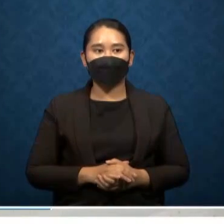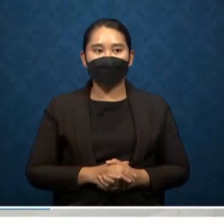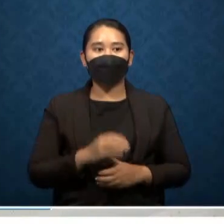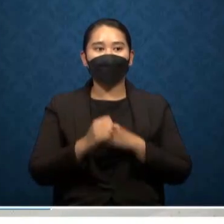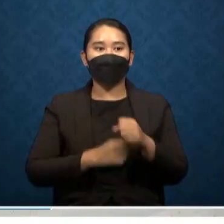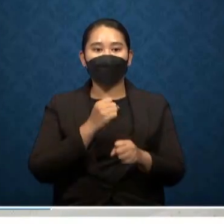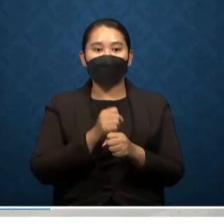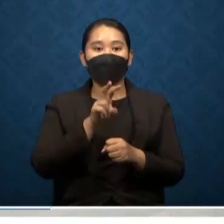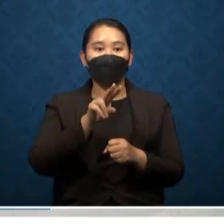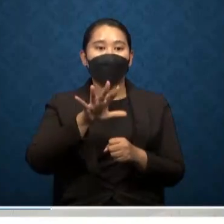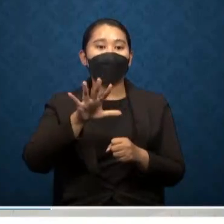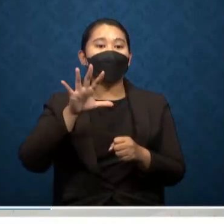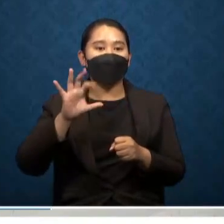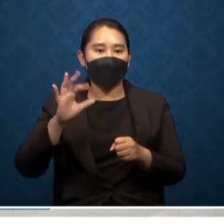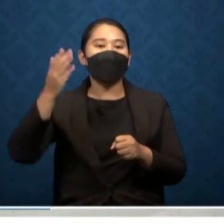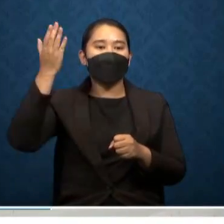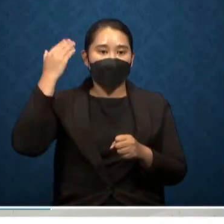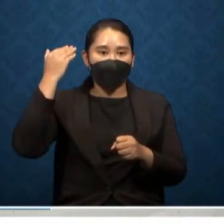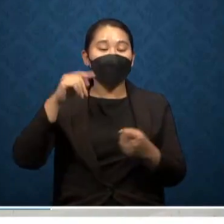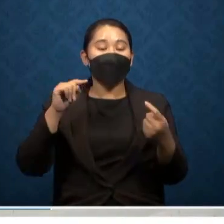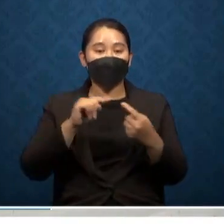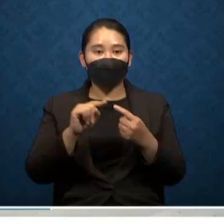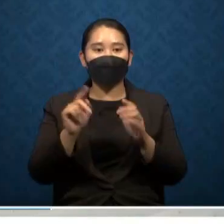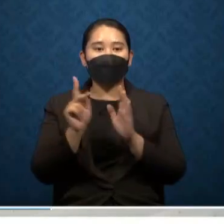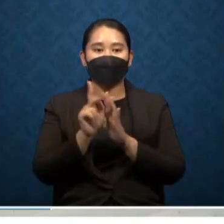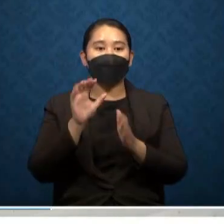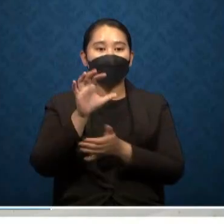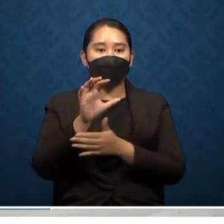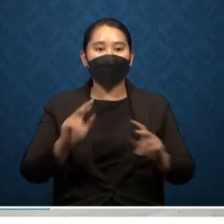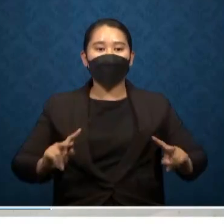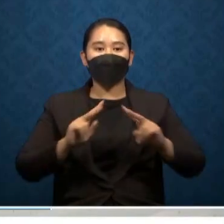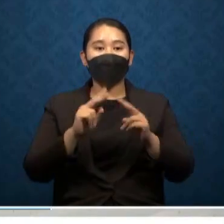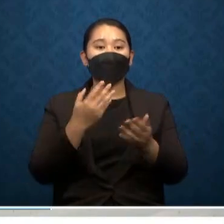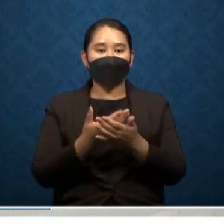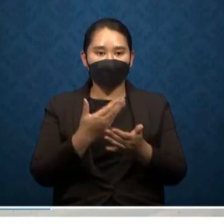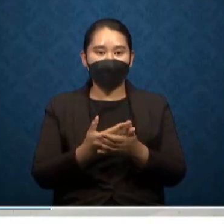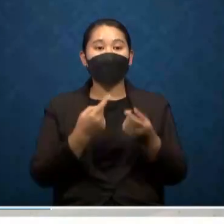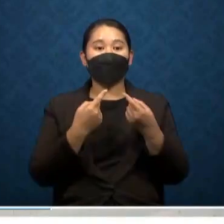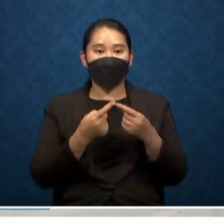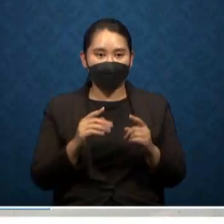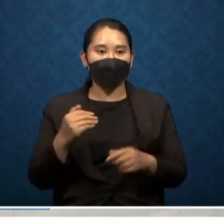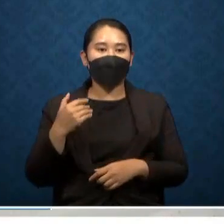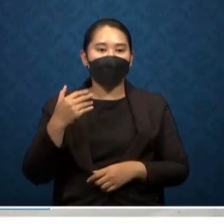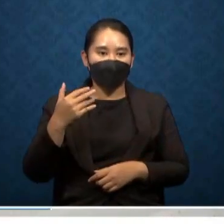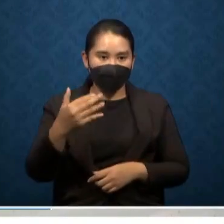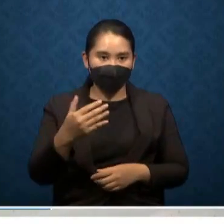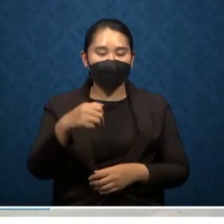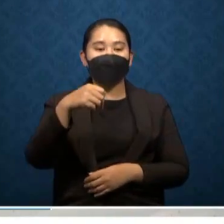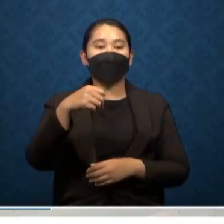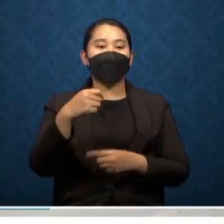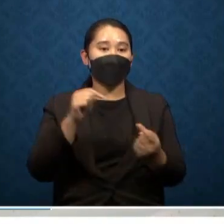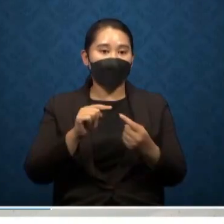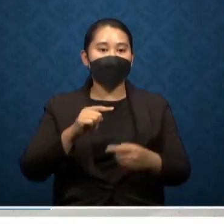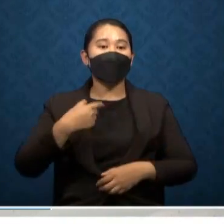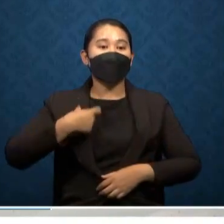ปี2559ในขณะนั้นเราก็ใช้ข้อบังคับของกระทรวงการคลังแต่ว่าต่อมานั้นก็ได้มีการออกพระราชกฤษฎีก